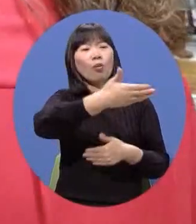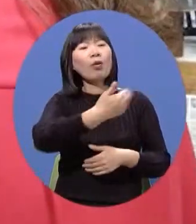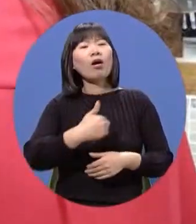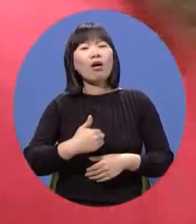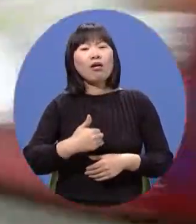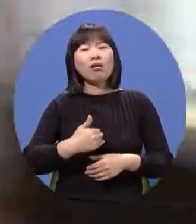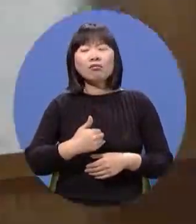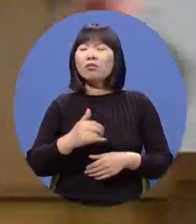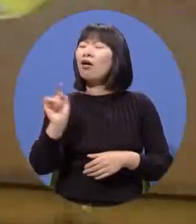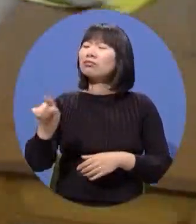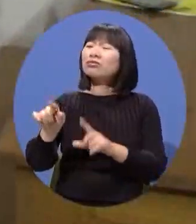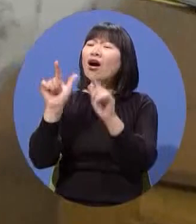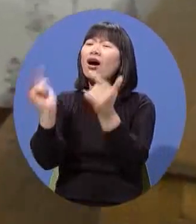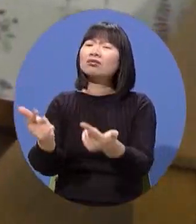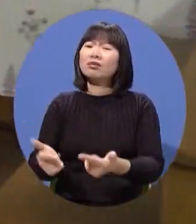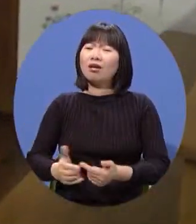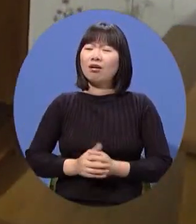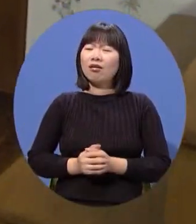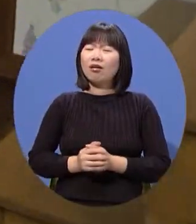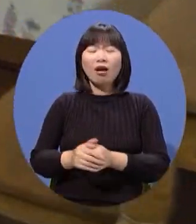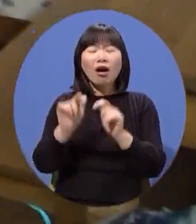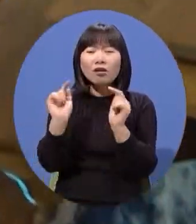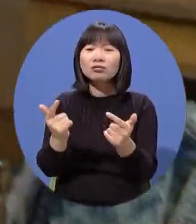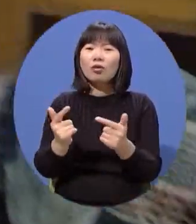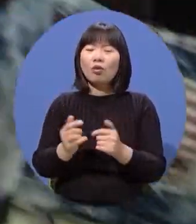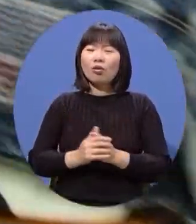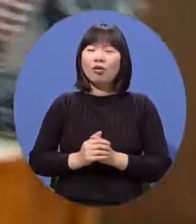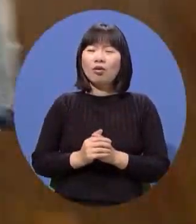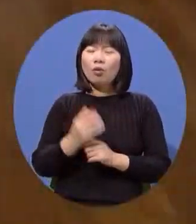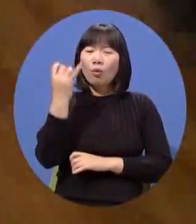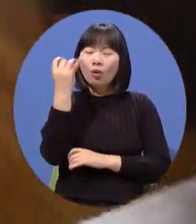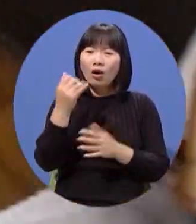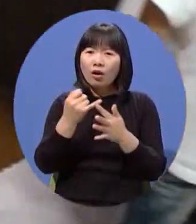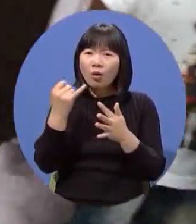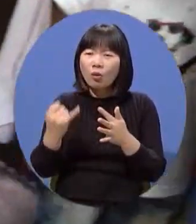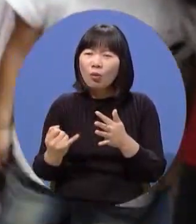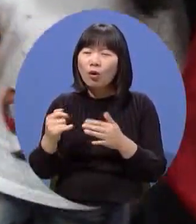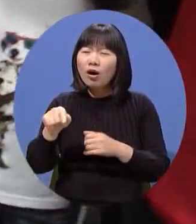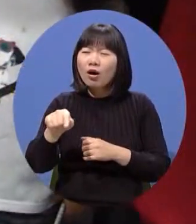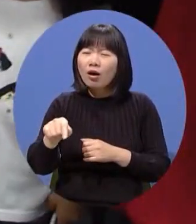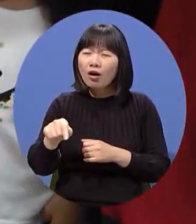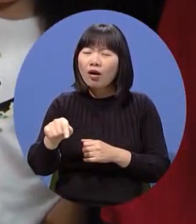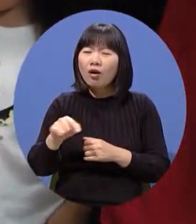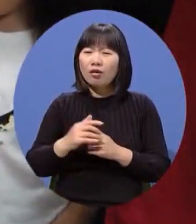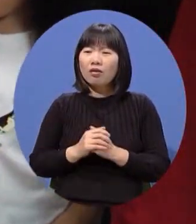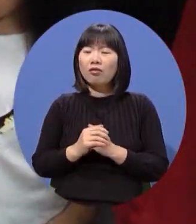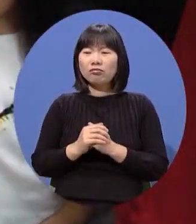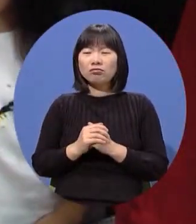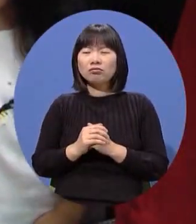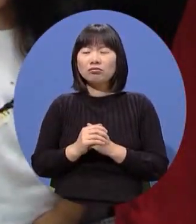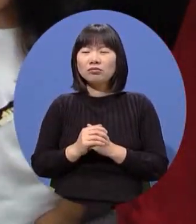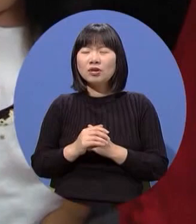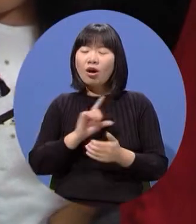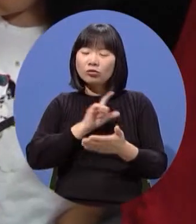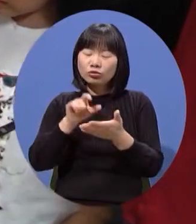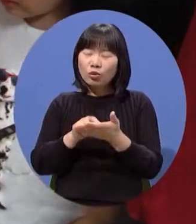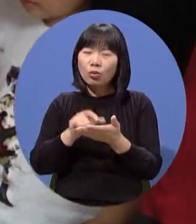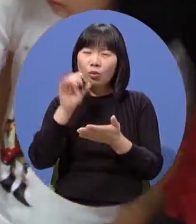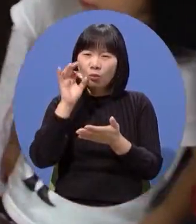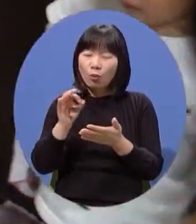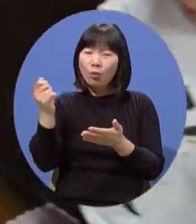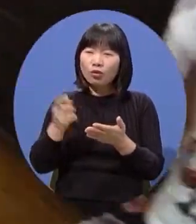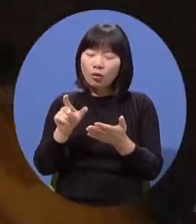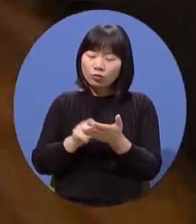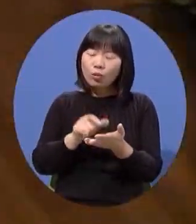아니야. 그러면은? 아니야 원래 윤서가 행사하실 분 이쪽에서 이름 적으라고 이름 적고 번호